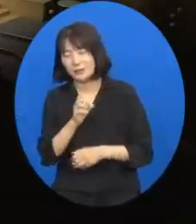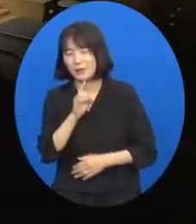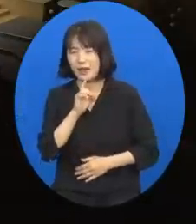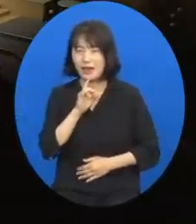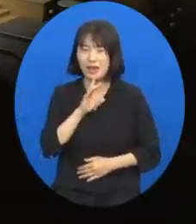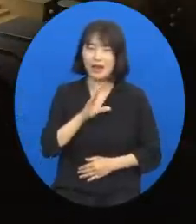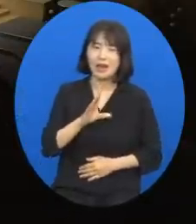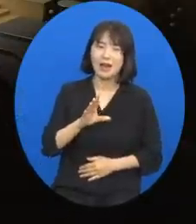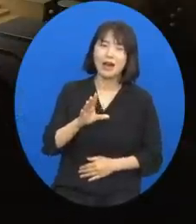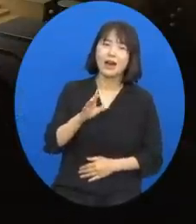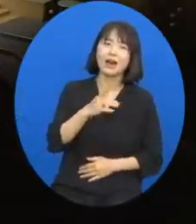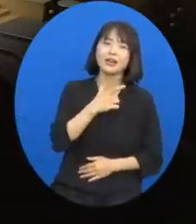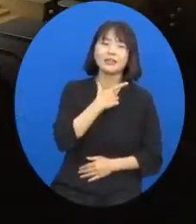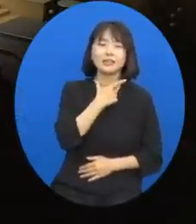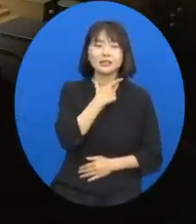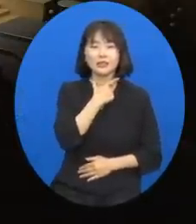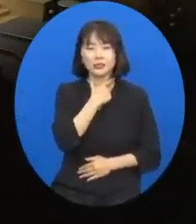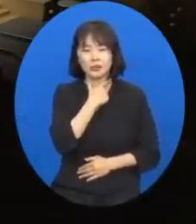were